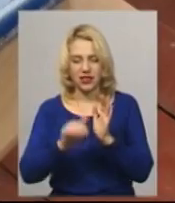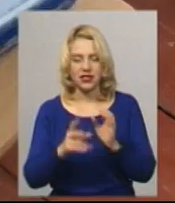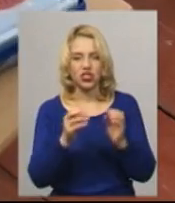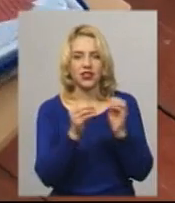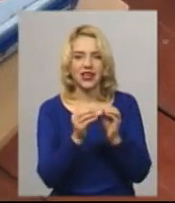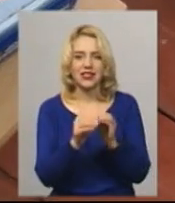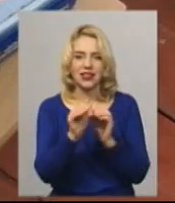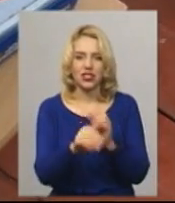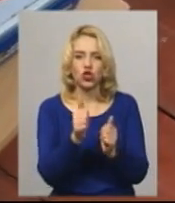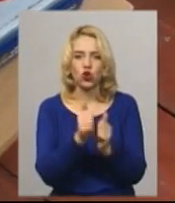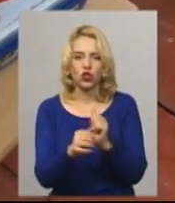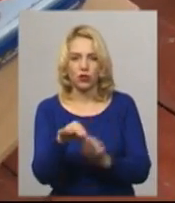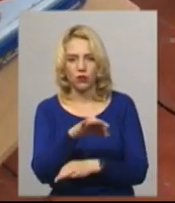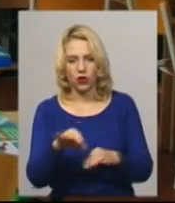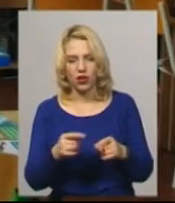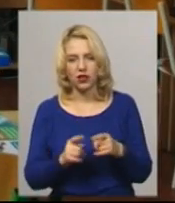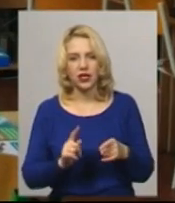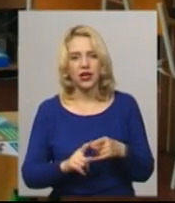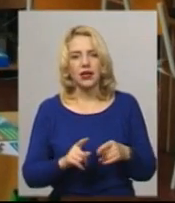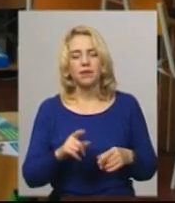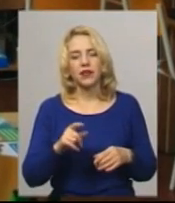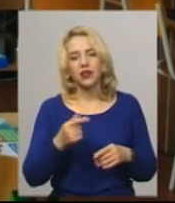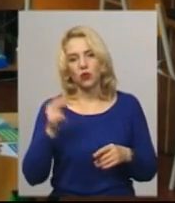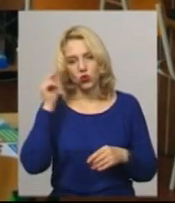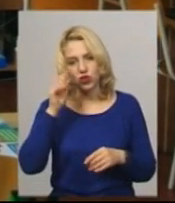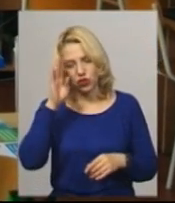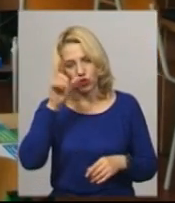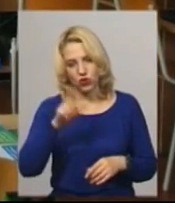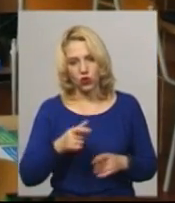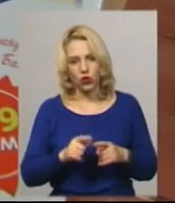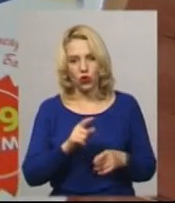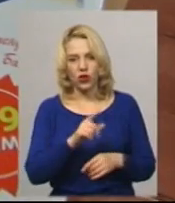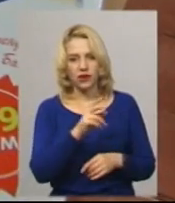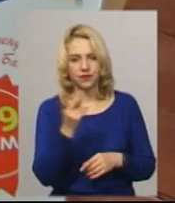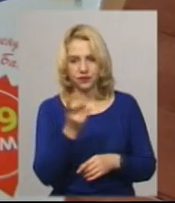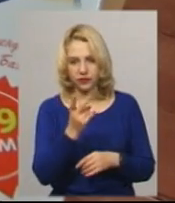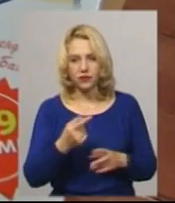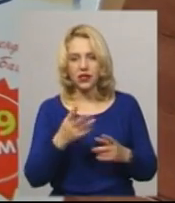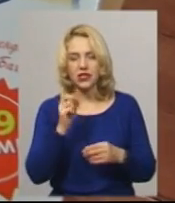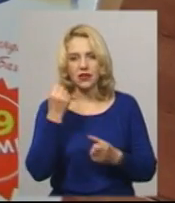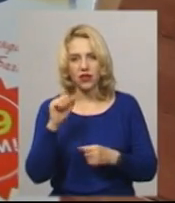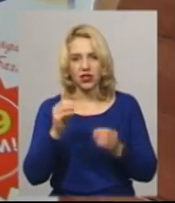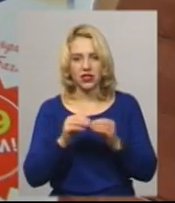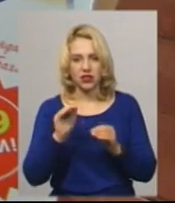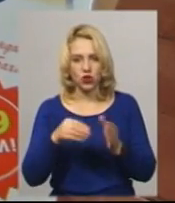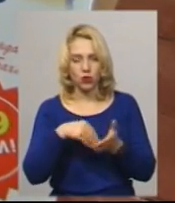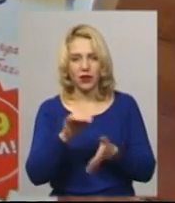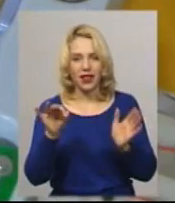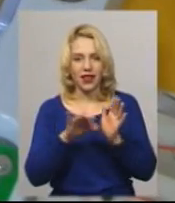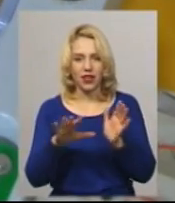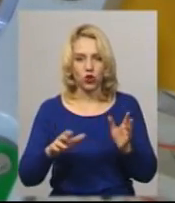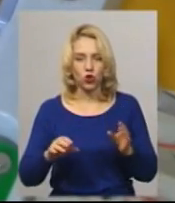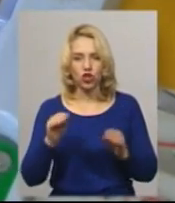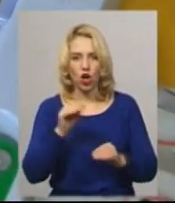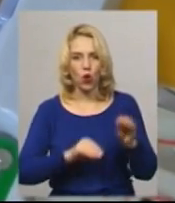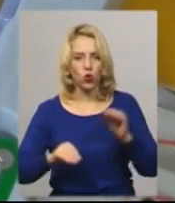проєкт. Виграшним був і проєкт «STEM освіта» учнів цієї школи Євгена Гончаренка та Андрія Замбри-Борща. За виграні 10 тисяч купили електронні конструктори